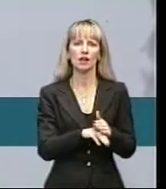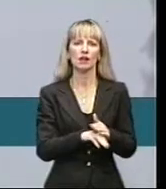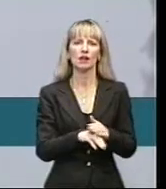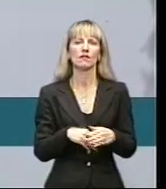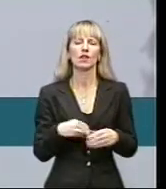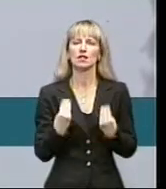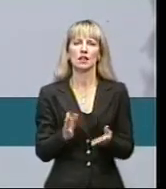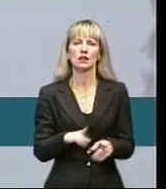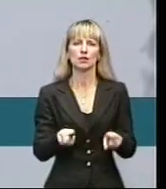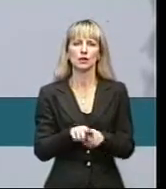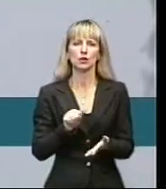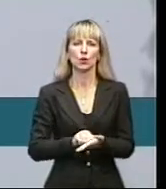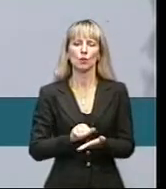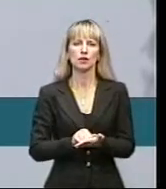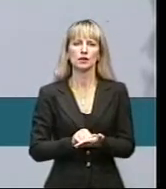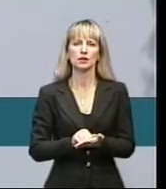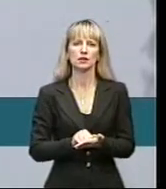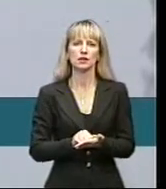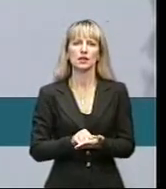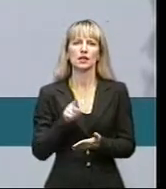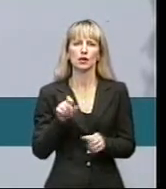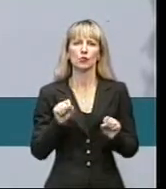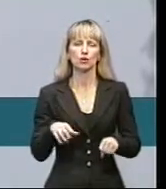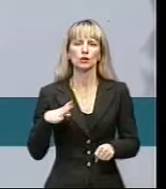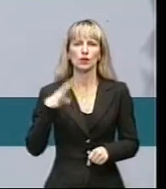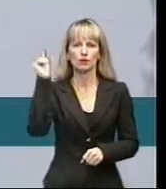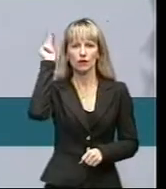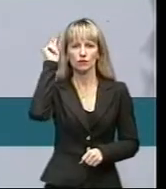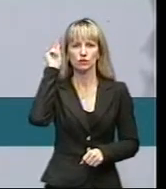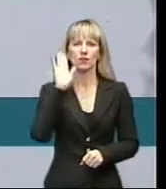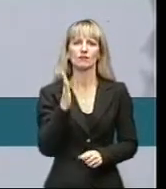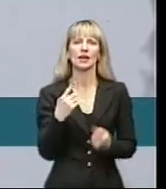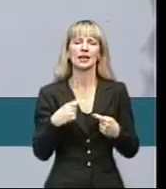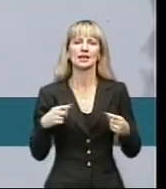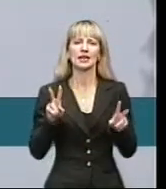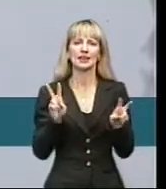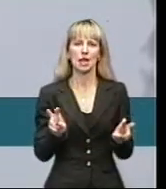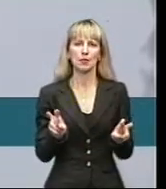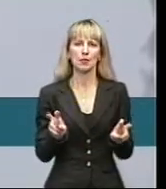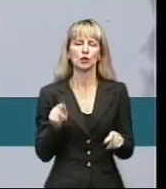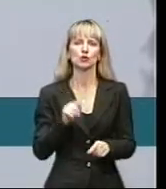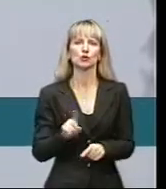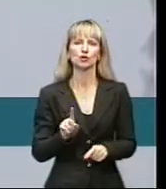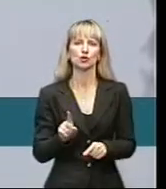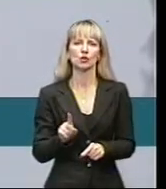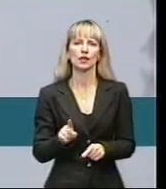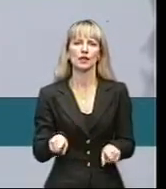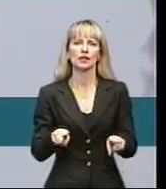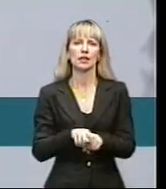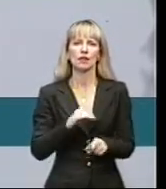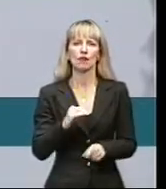такі документи, хоча їх можна було вивчати в різних темах, тому що от такий